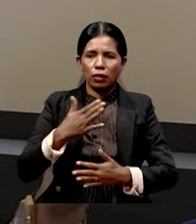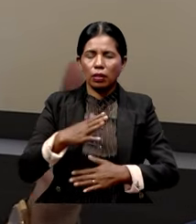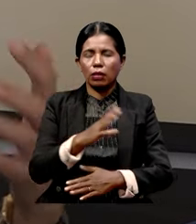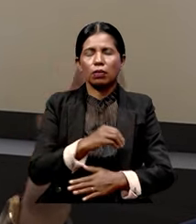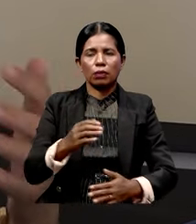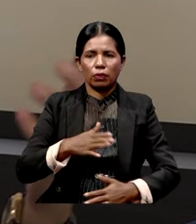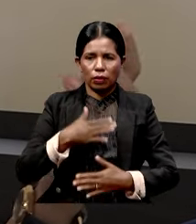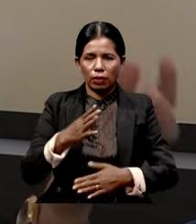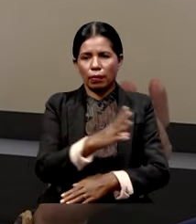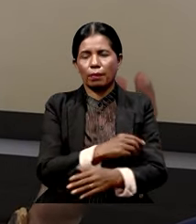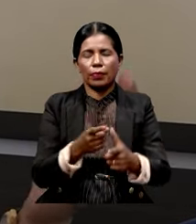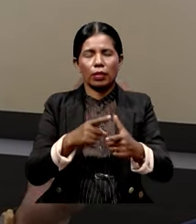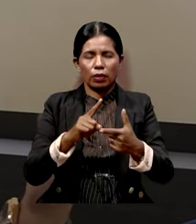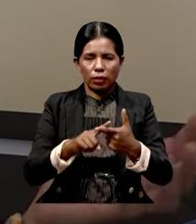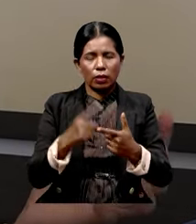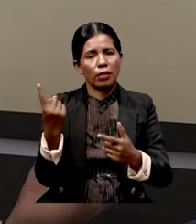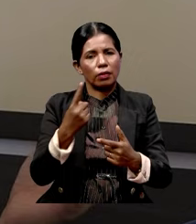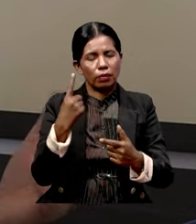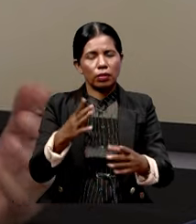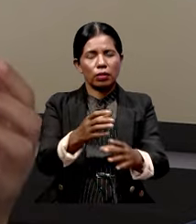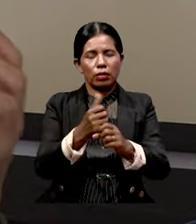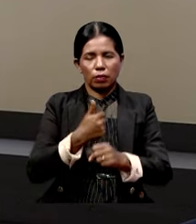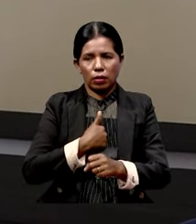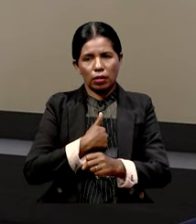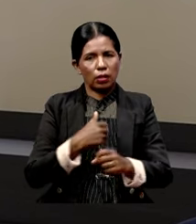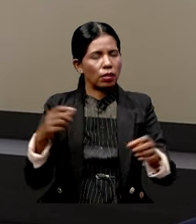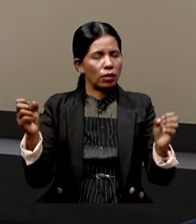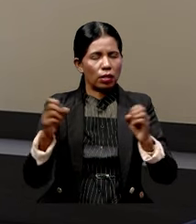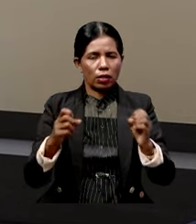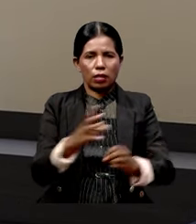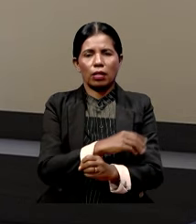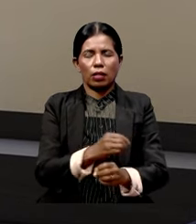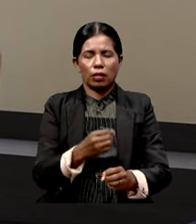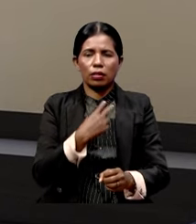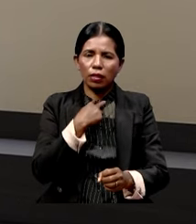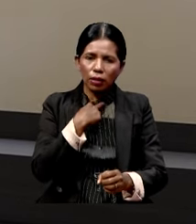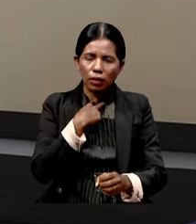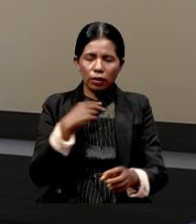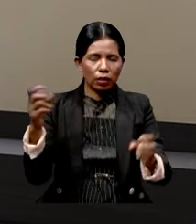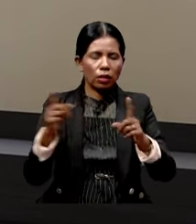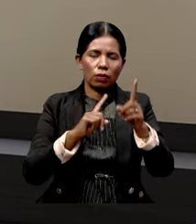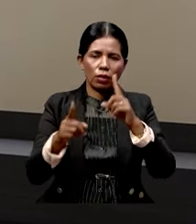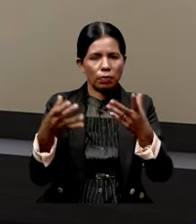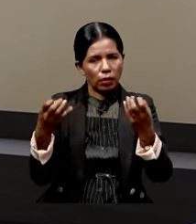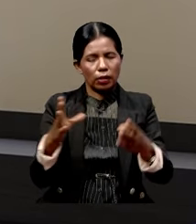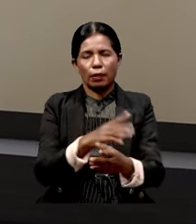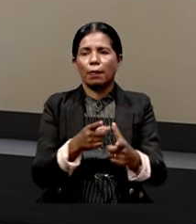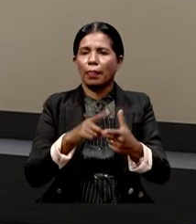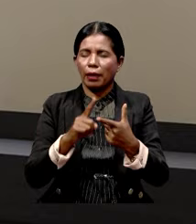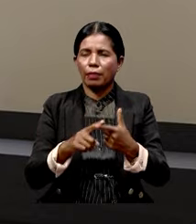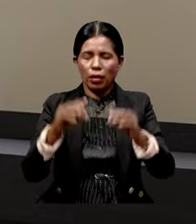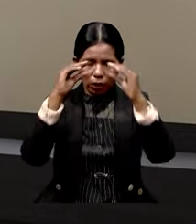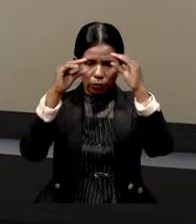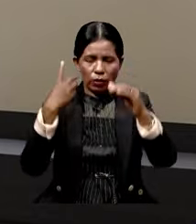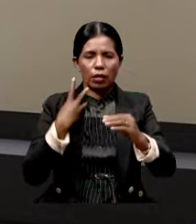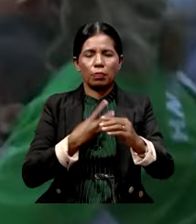gembira, tetap terima diri, tidak banyak mengeluh, tidak banyak protes, itu yang mengajarkan banyak